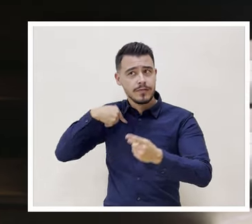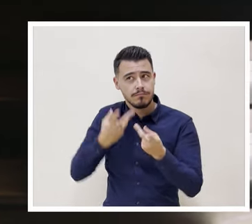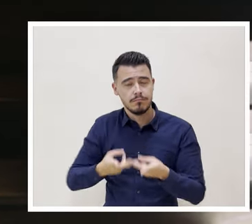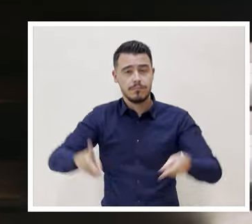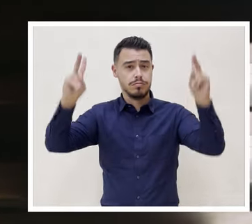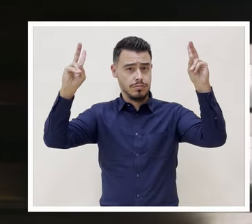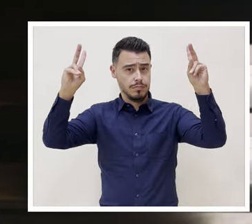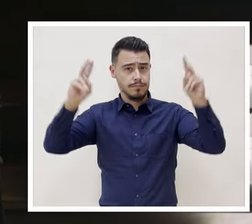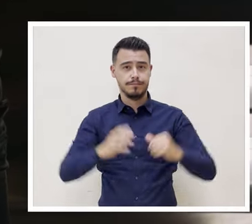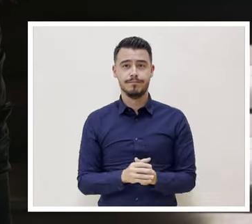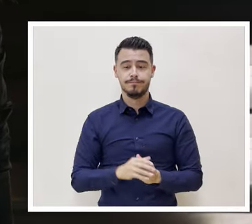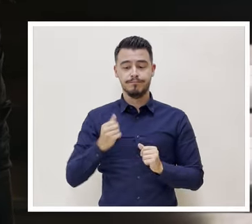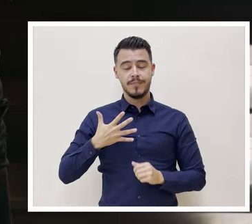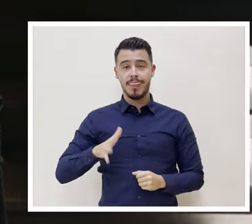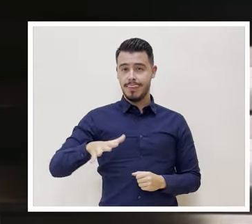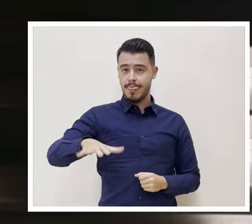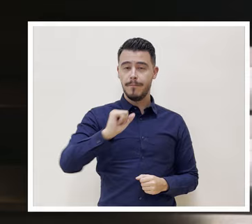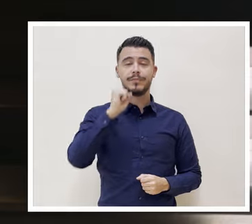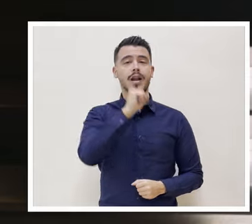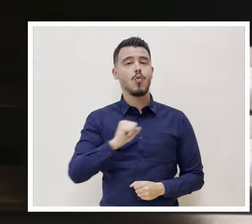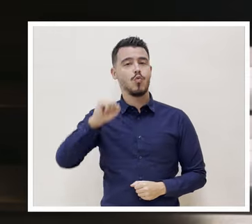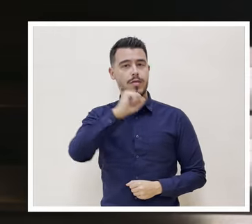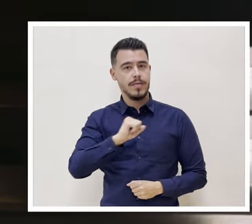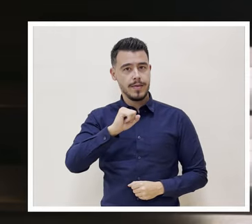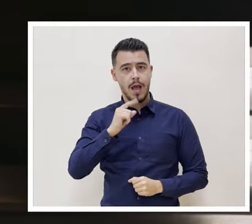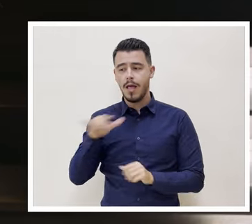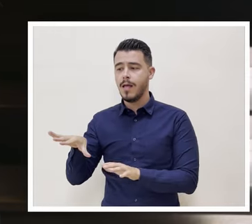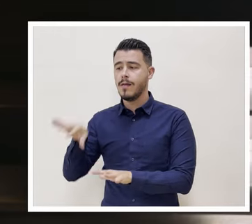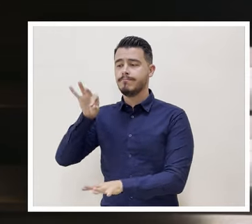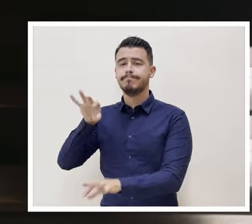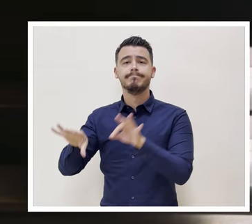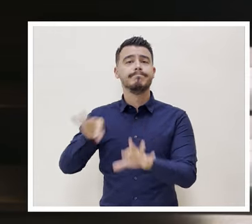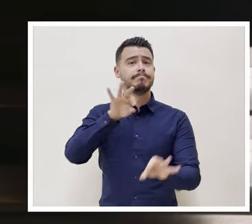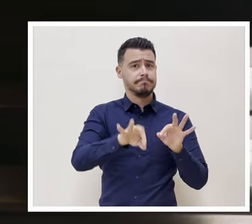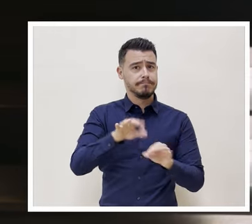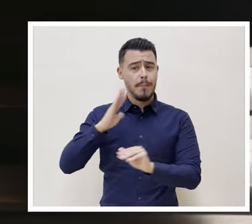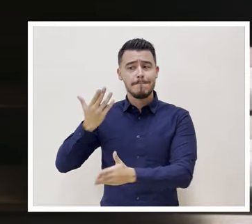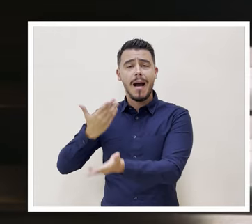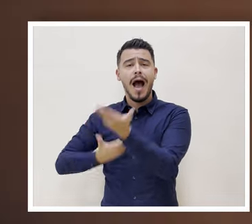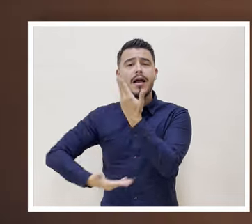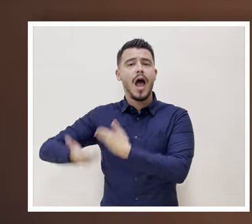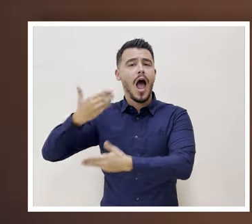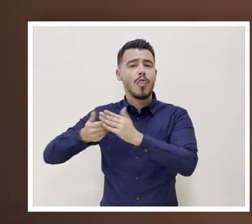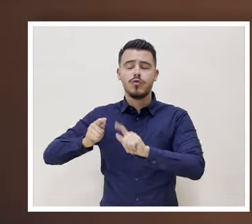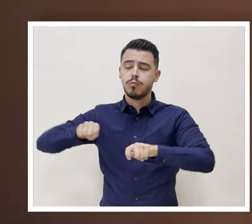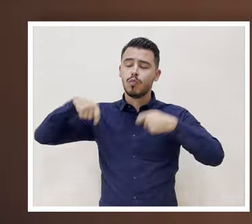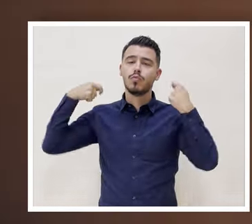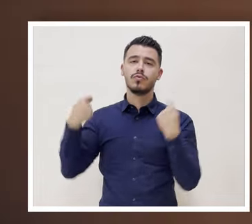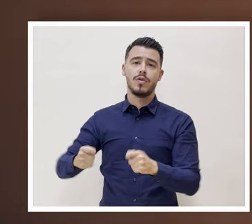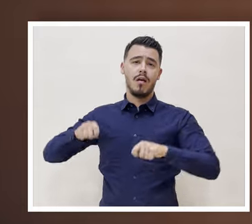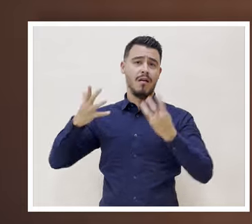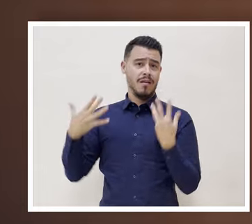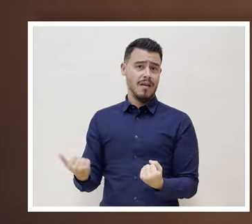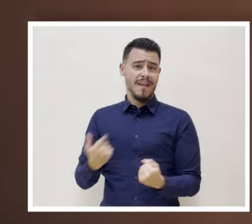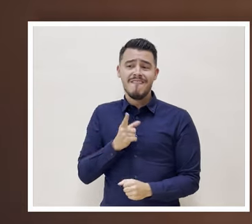Τα τραγούδια που θα ακουστούν αποτελούν ένα μικρό μόνο δείγμα μιας ανεξάντλητης παράδοσης που δημιουργήθηκε για